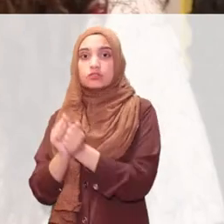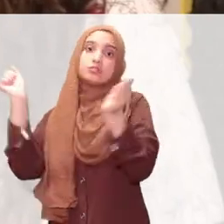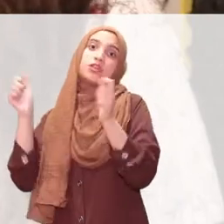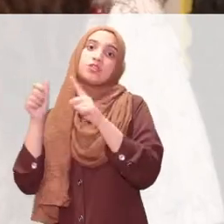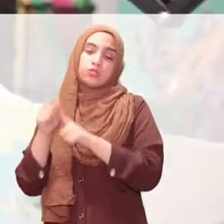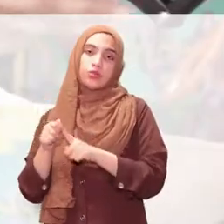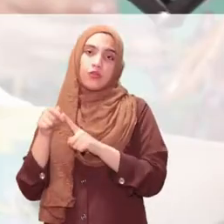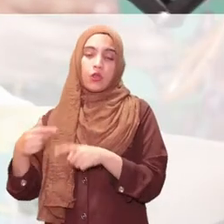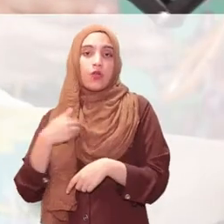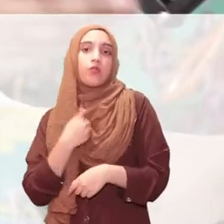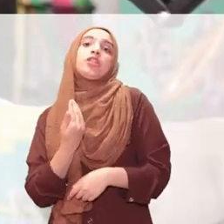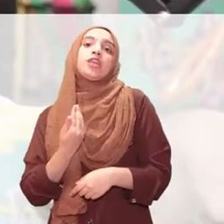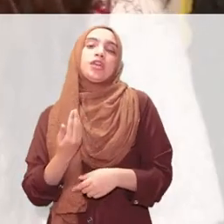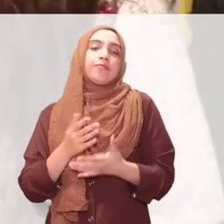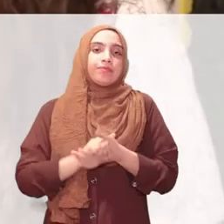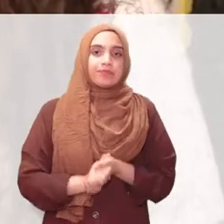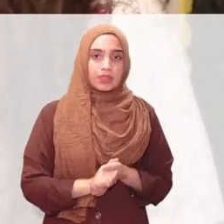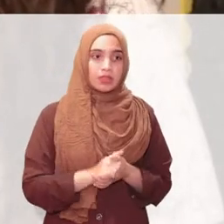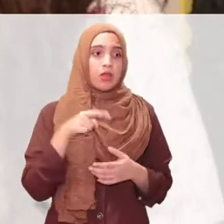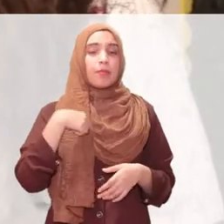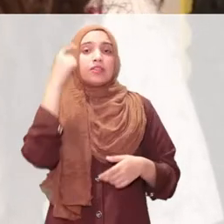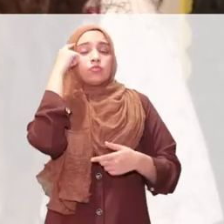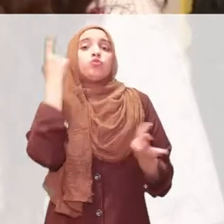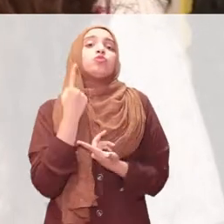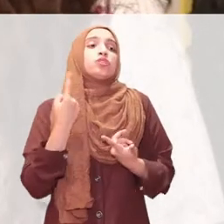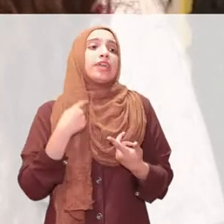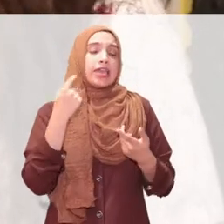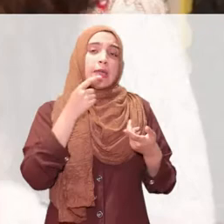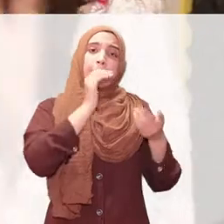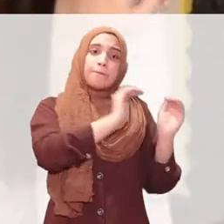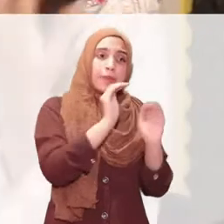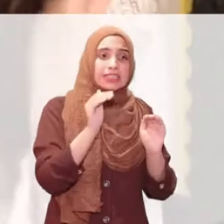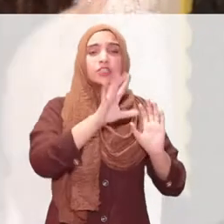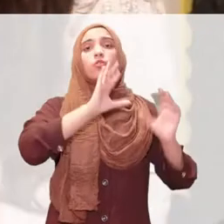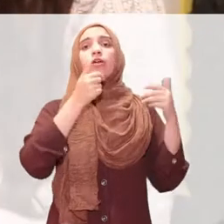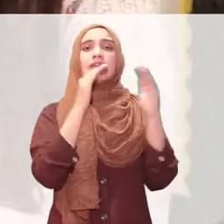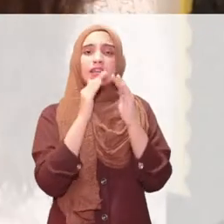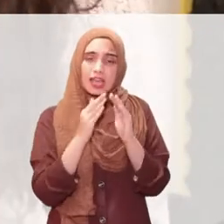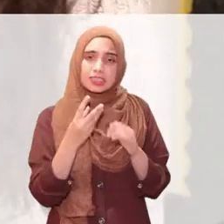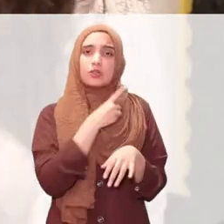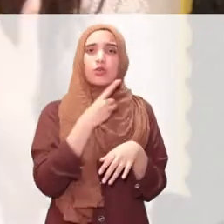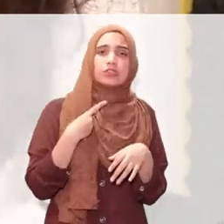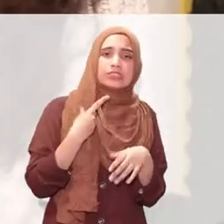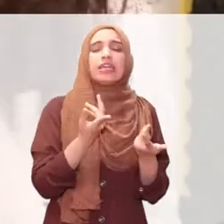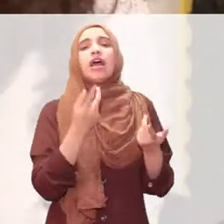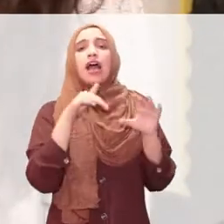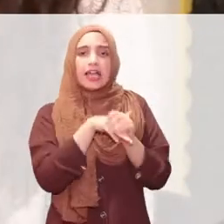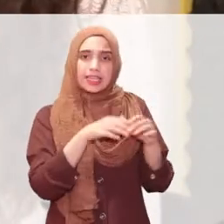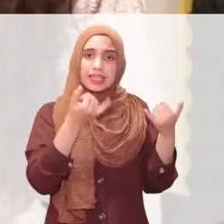व्यक्ति ने घर-घर खेलते हैं नेक्स्ट